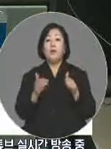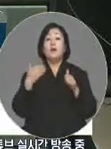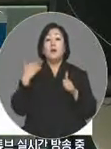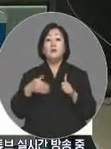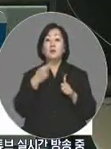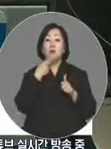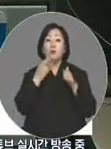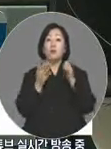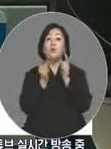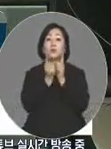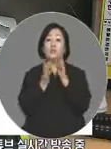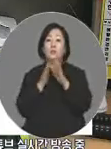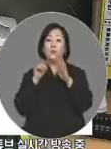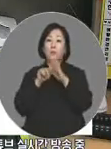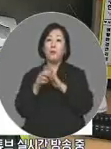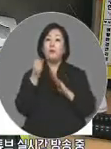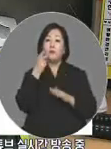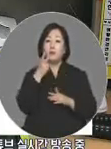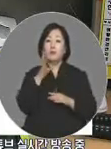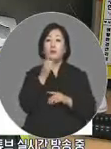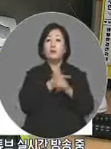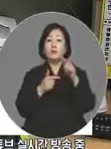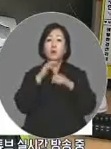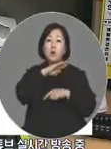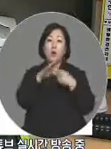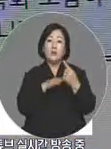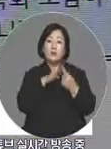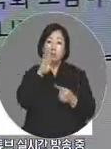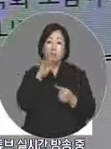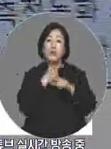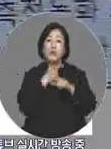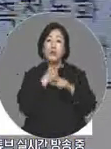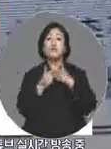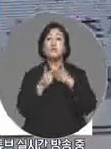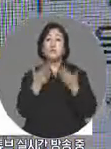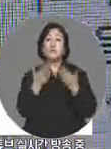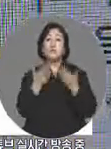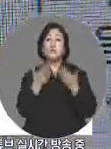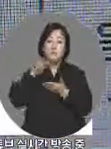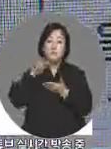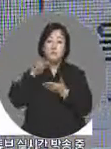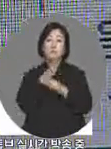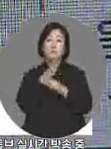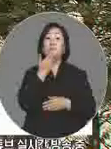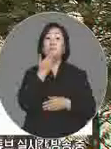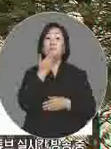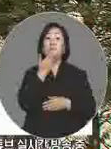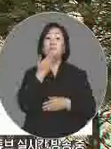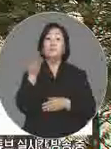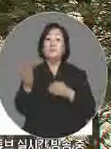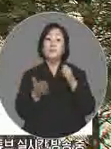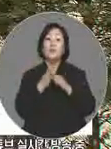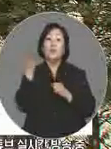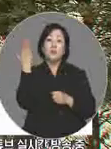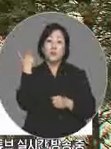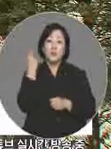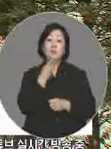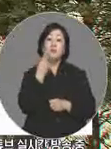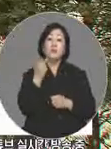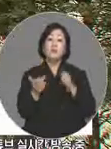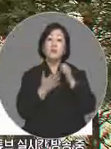현장 진단에만 몇 달이 걸리는 환경부 이웃사이센터를 안내하는 게 전부입니다. 또 지난 2017년